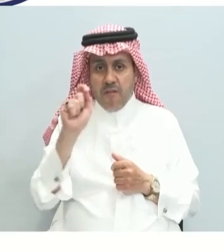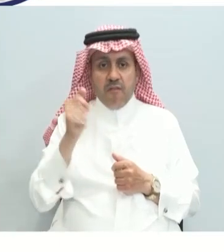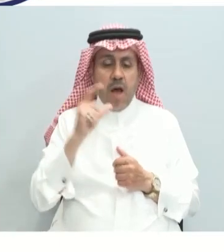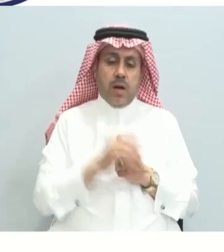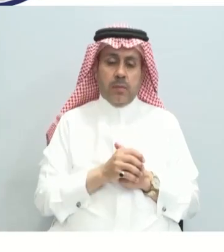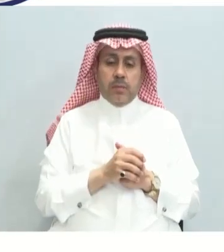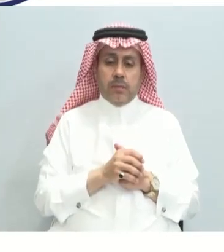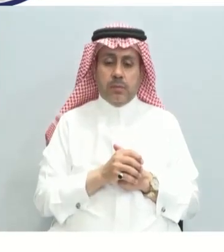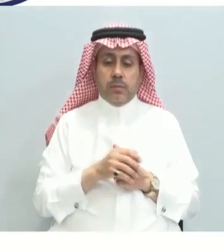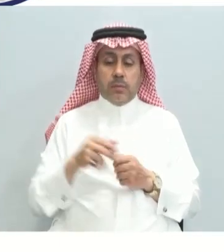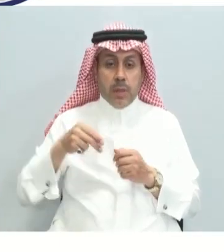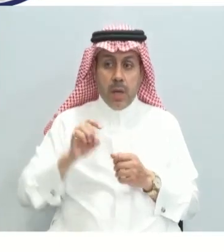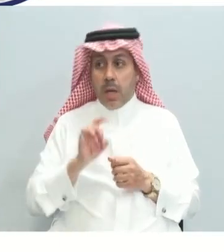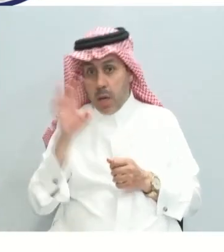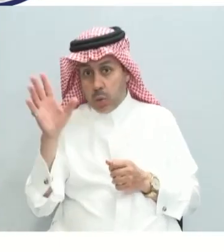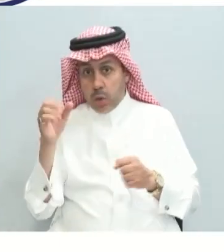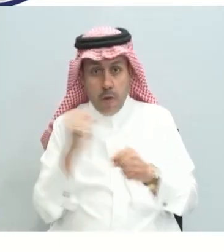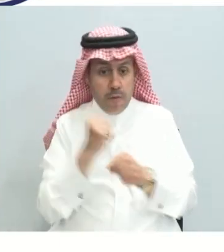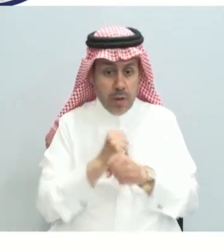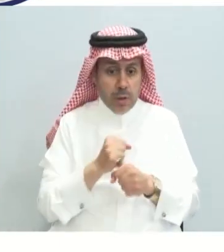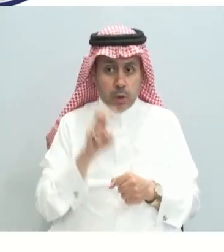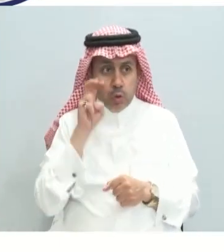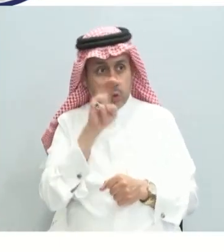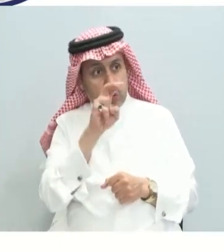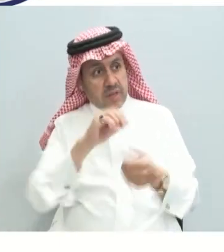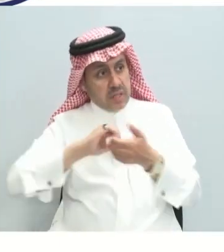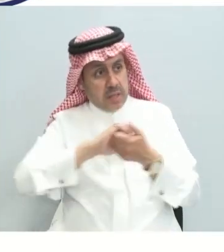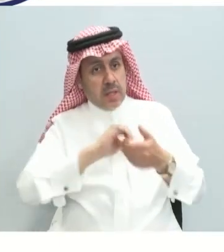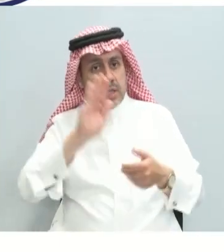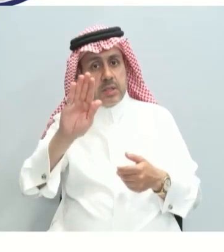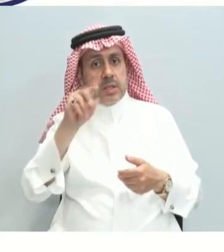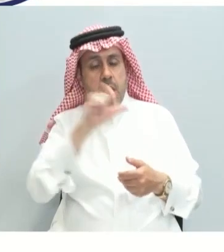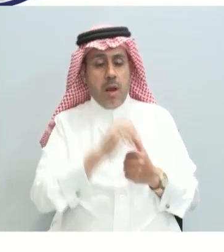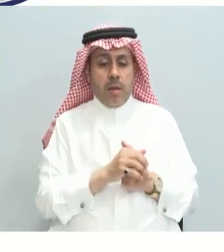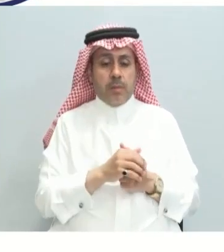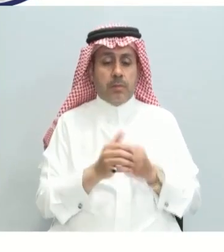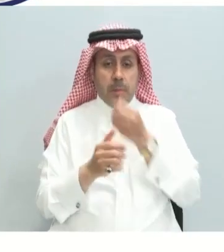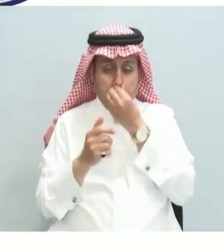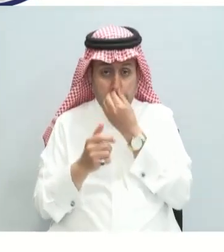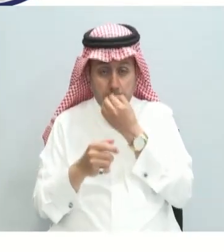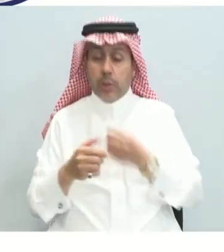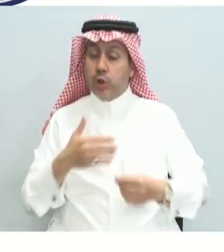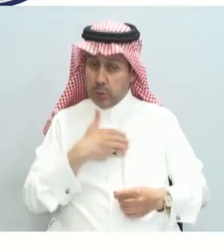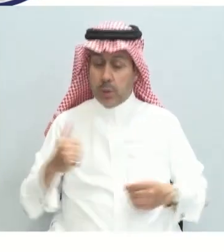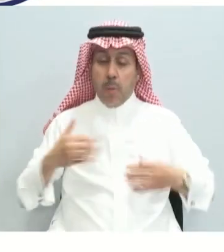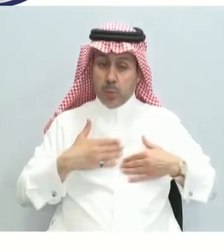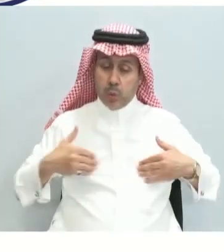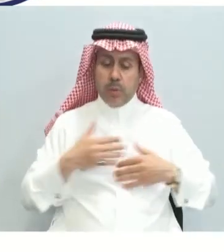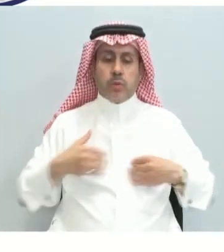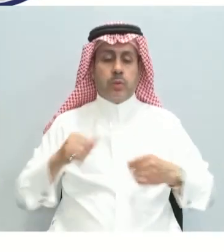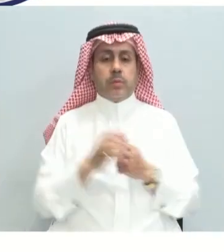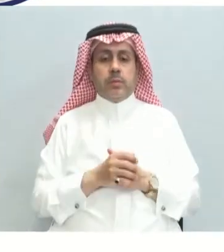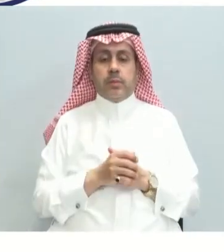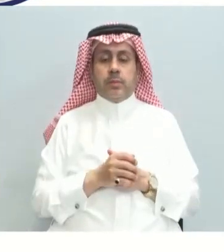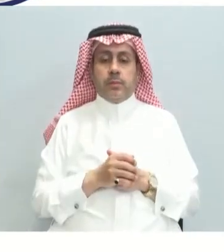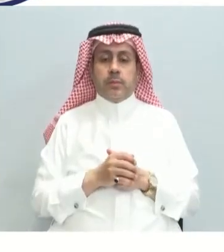أحسنتم. أن يخرج لأداء مهمة فيرى صديقه سهل ويتفائل بتسهيل أمره، هو قادم، هو ذاهب إلى المهمة،